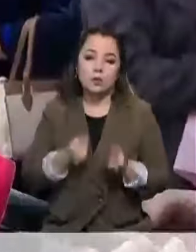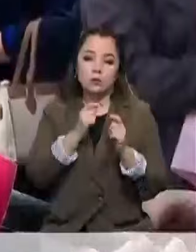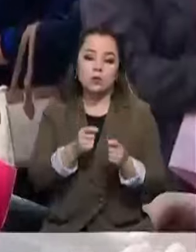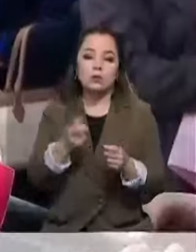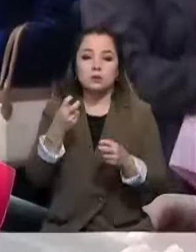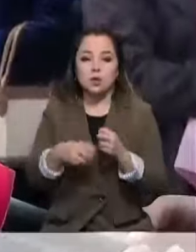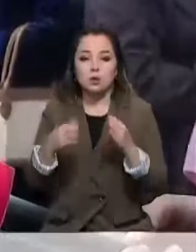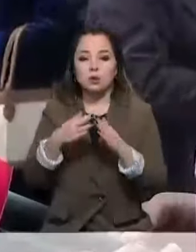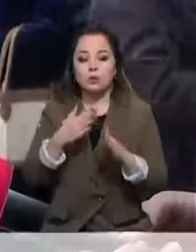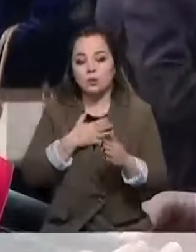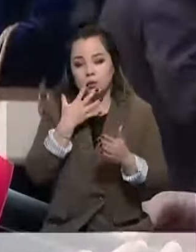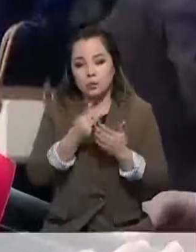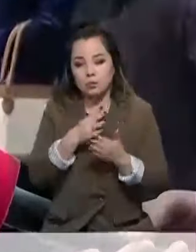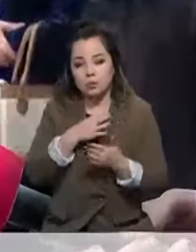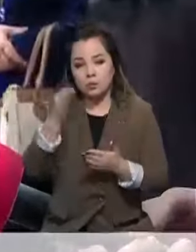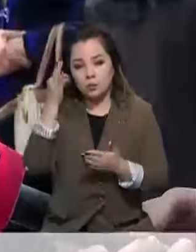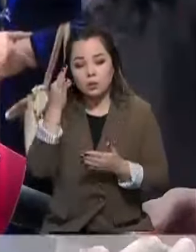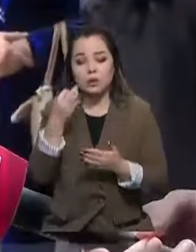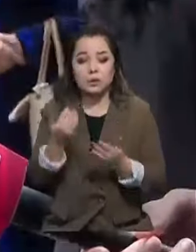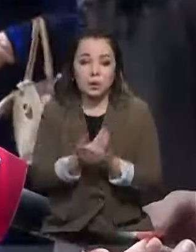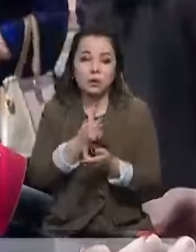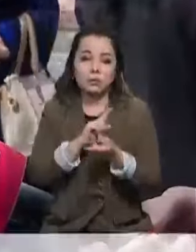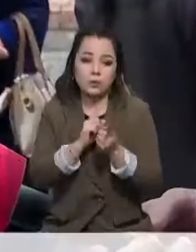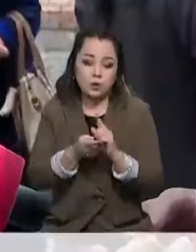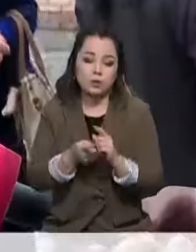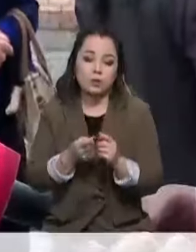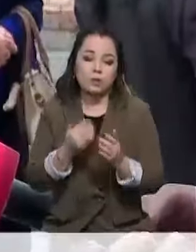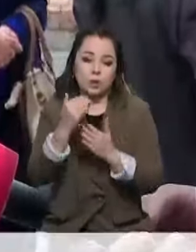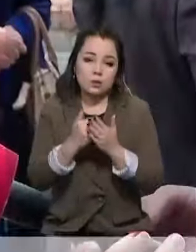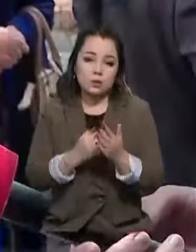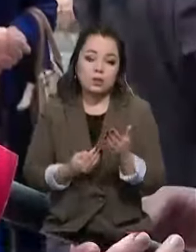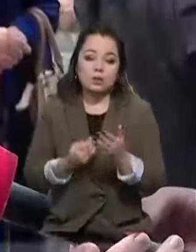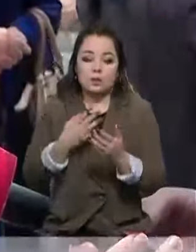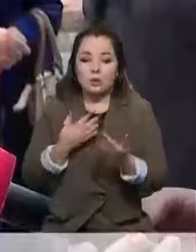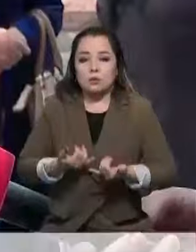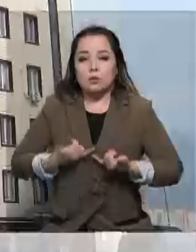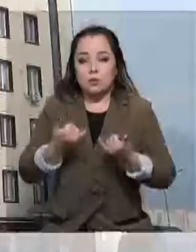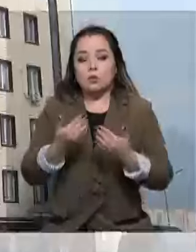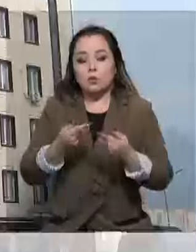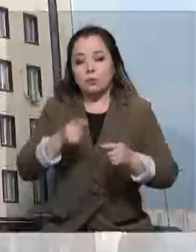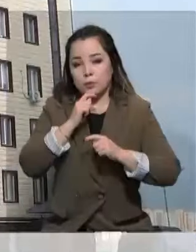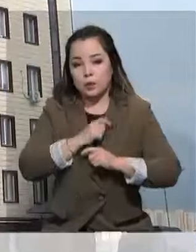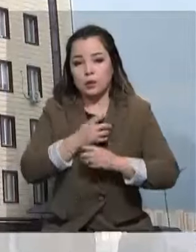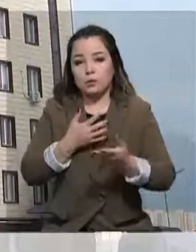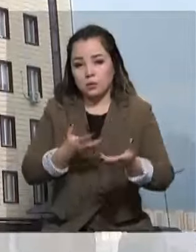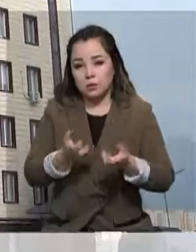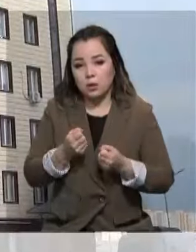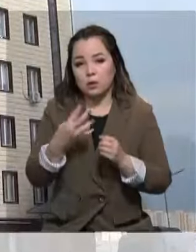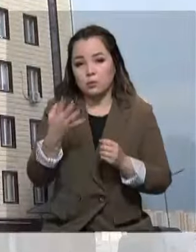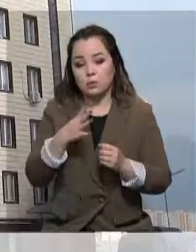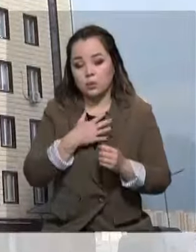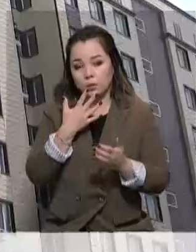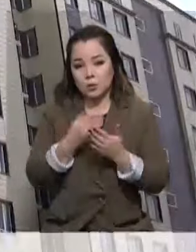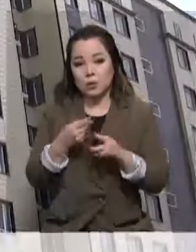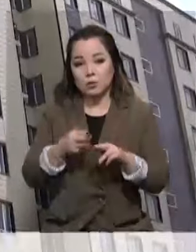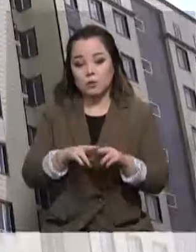деп танылған үй болатын. Енді сол реновация бағдарламасына ілігіп, осындай әдемі зәулім үйден алып жатырмыз. Біздегі квадратурамыз 45 еді,